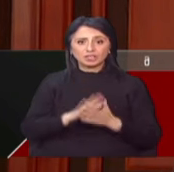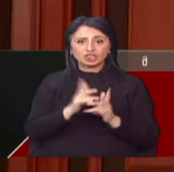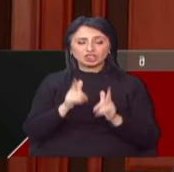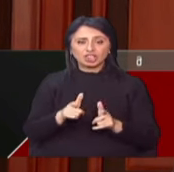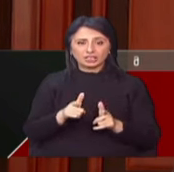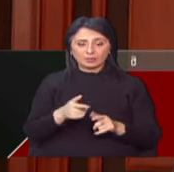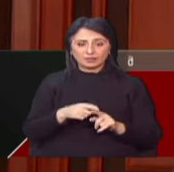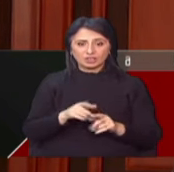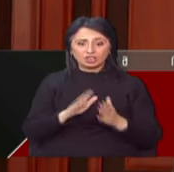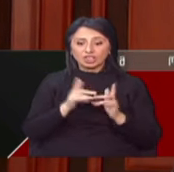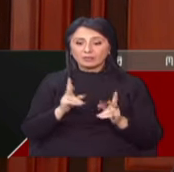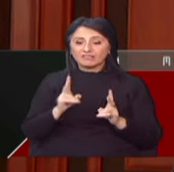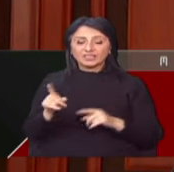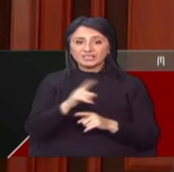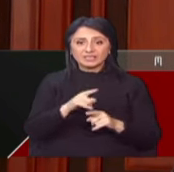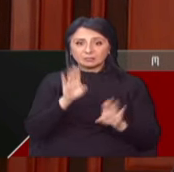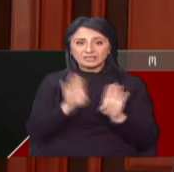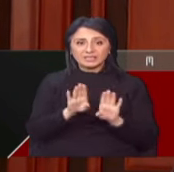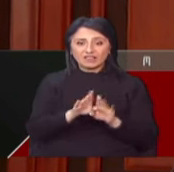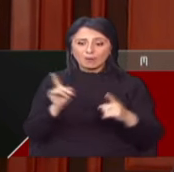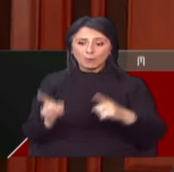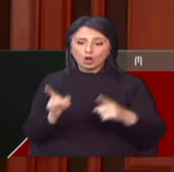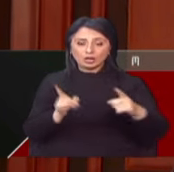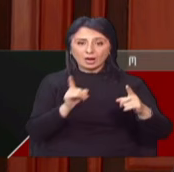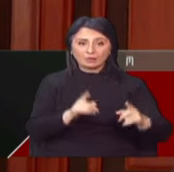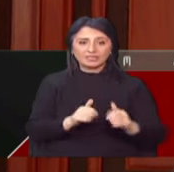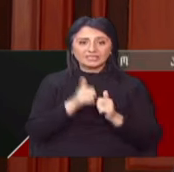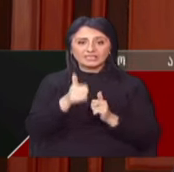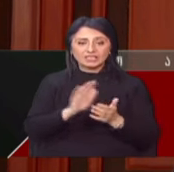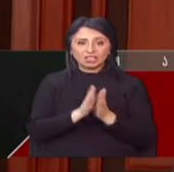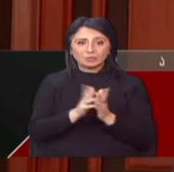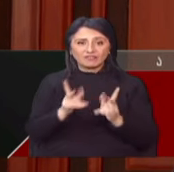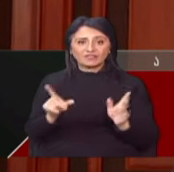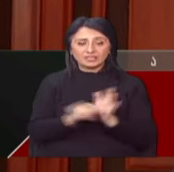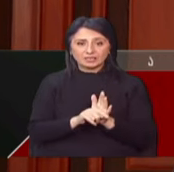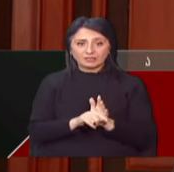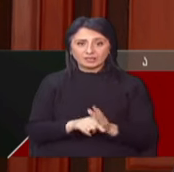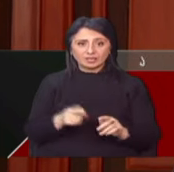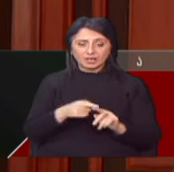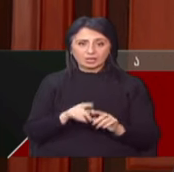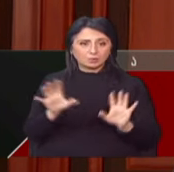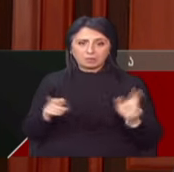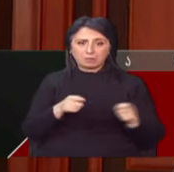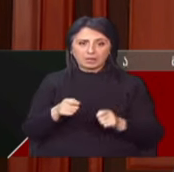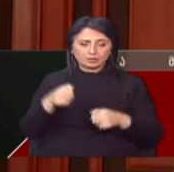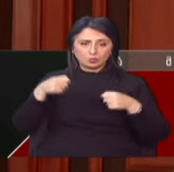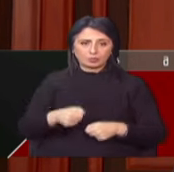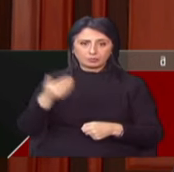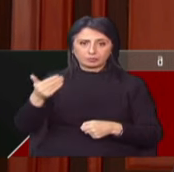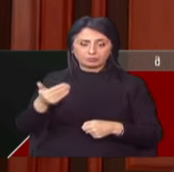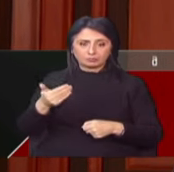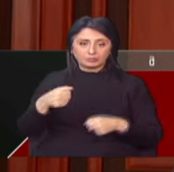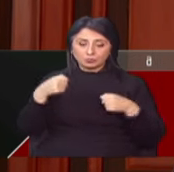Șetahveba, șetahveba, șetahveba, șetahveba, șetahveba, șetahveba, șetahveba, nu, este președintele conferinței,